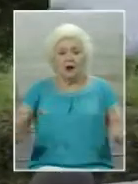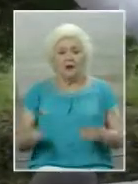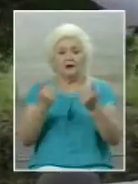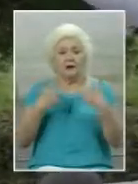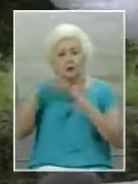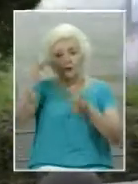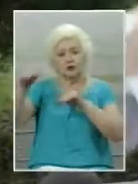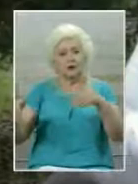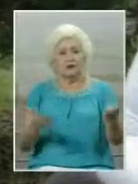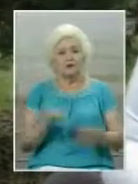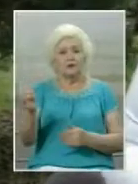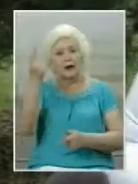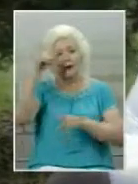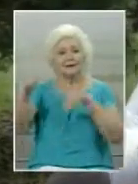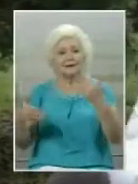нашу ініціативу,